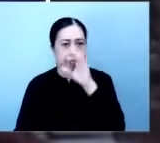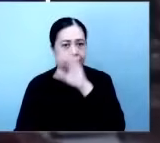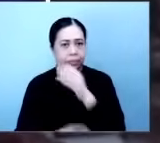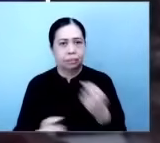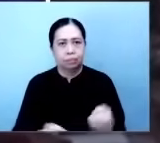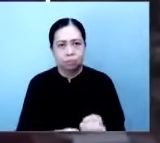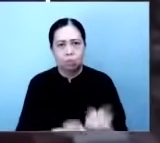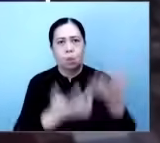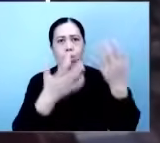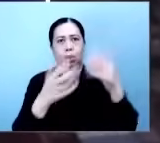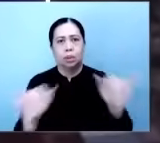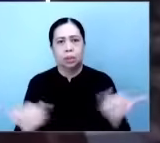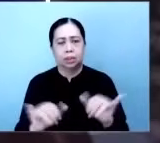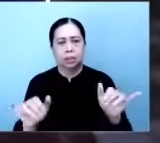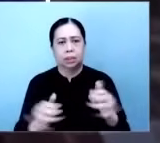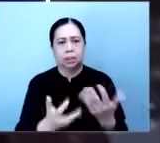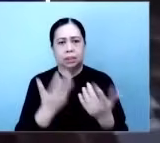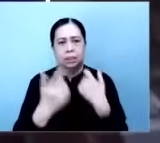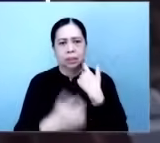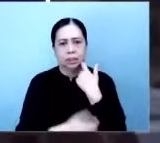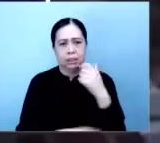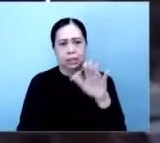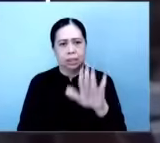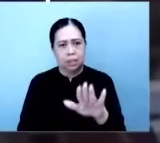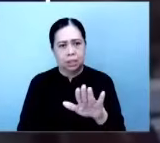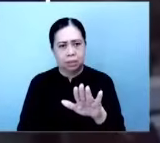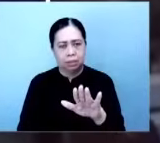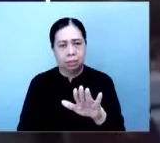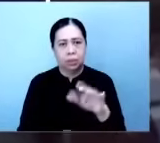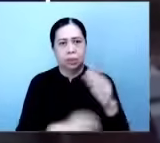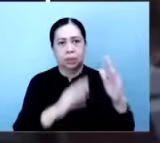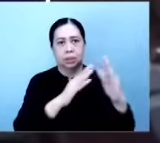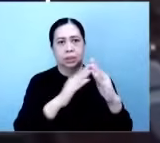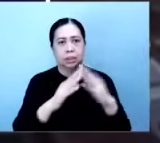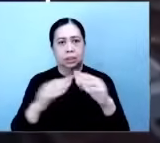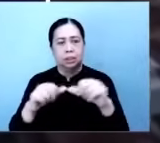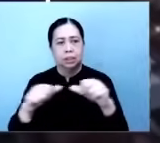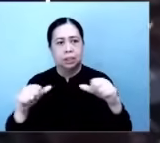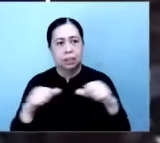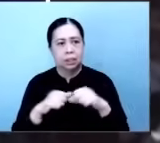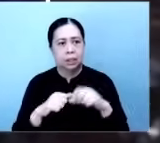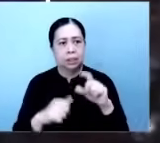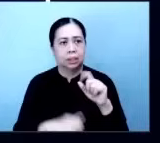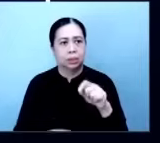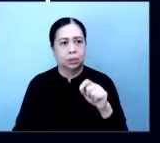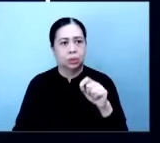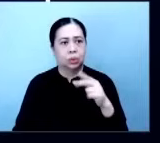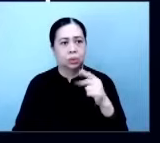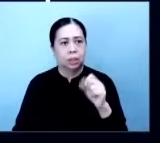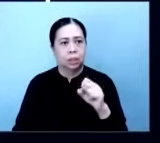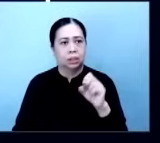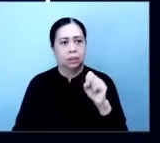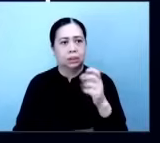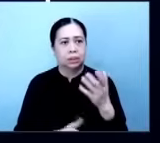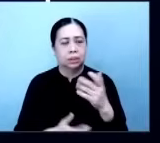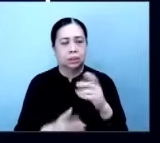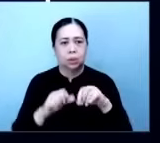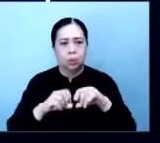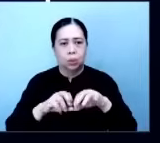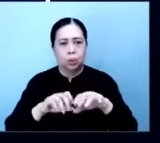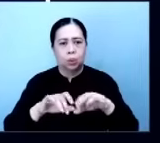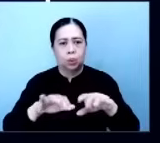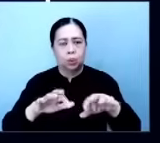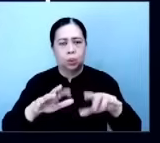ng malaking sunog kaninang hapon sa isang residential area sa Sityo Tugas sa Barangay Dumlog. Gumapang ang apoy sa